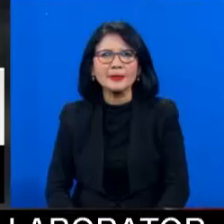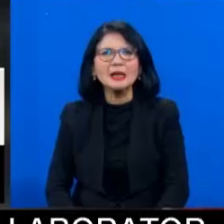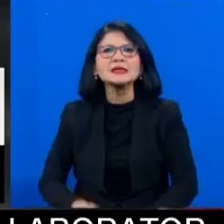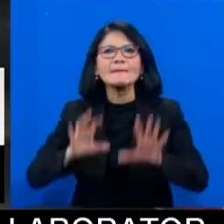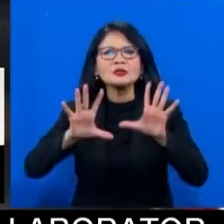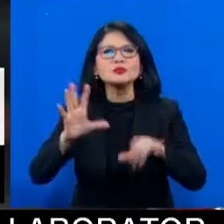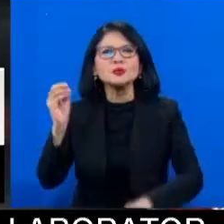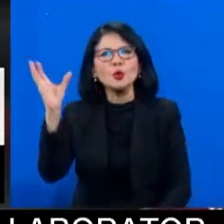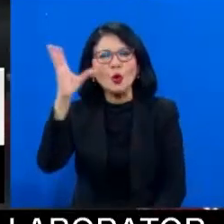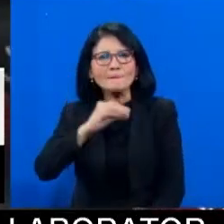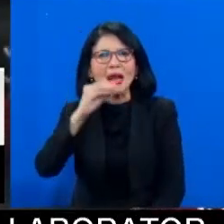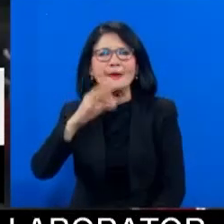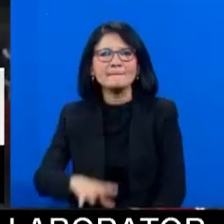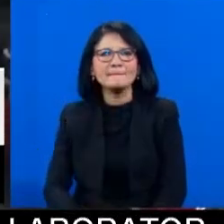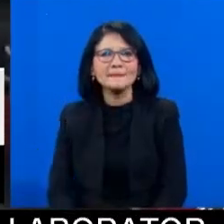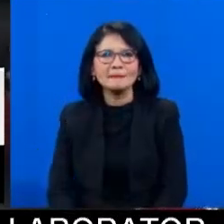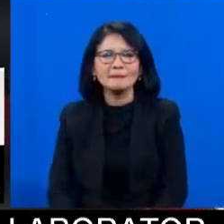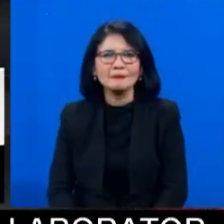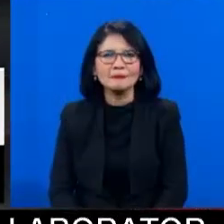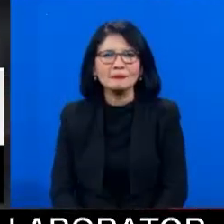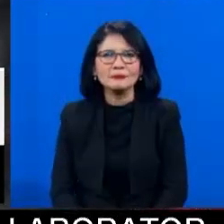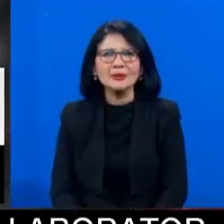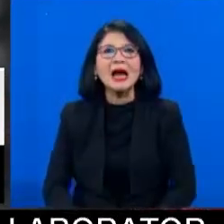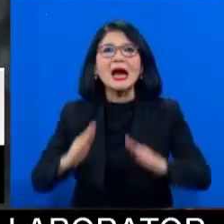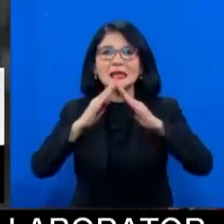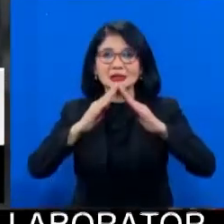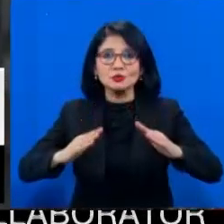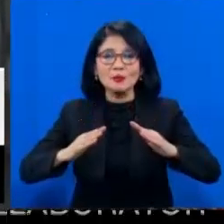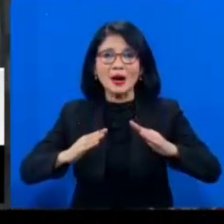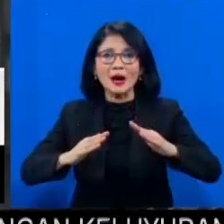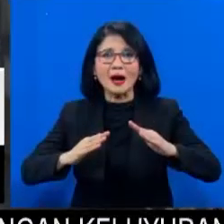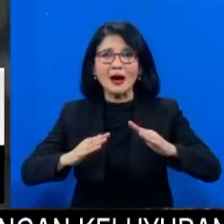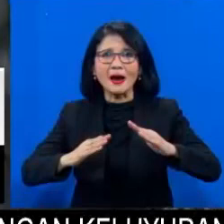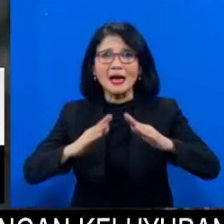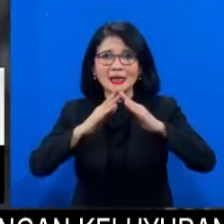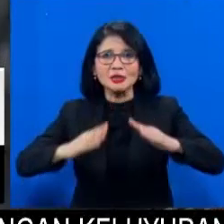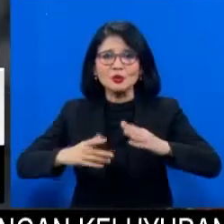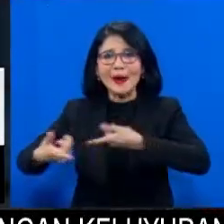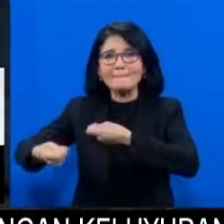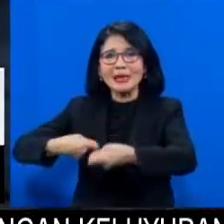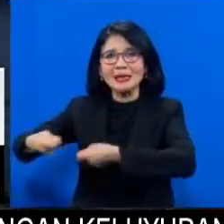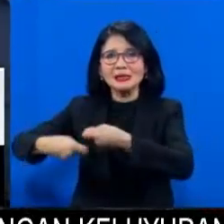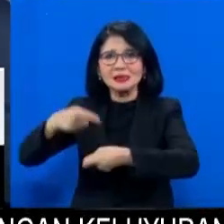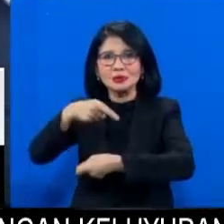22.00 waktu Indonesia Bagian Barat di rumah sang manajer artis tersebut.